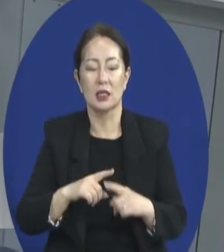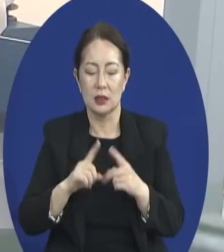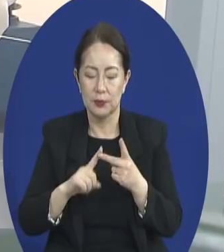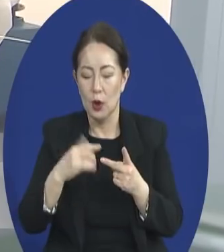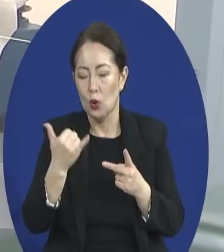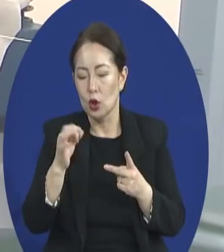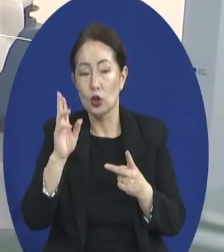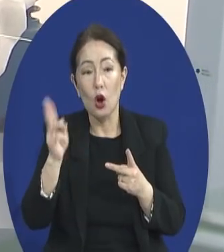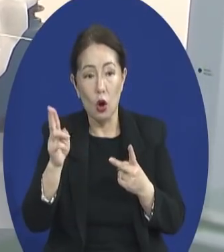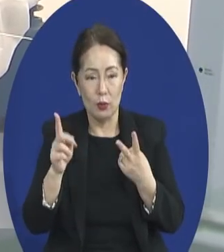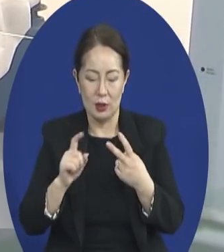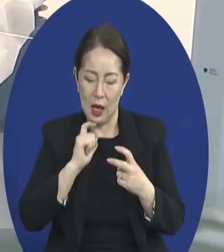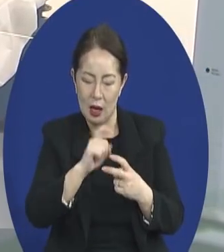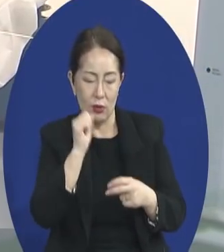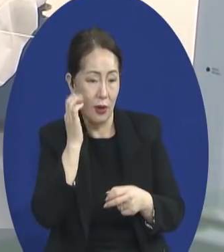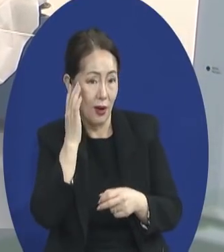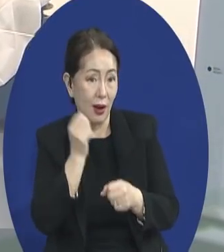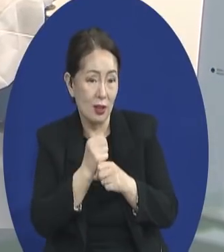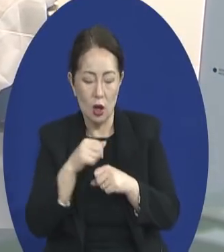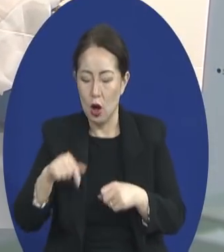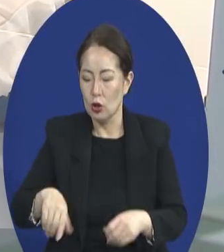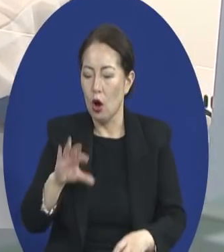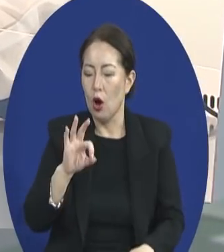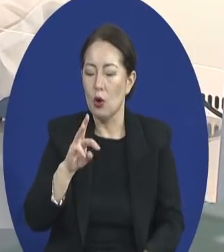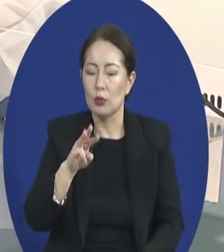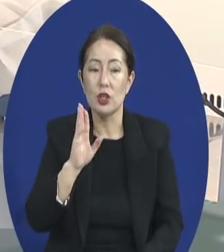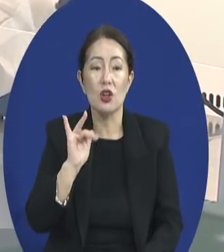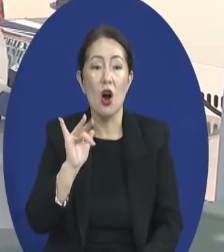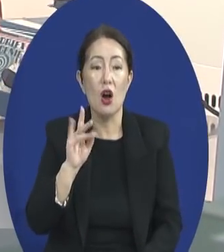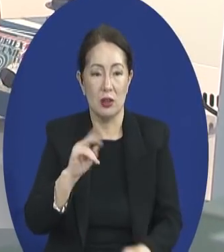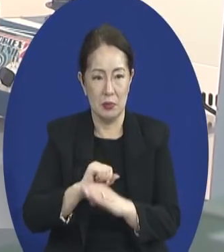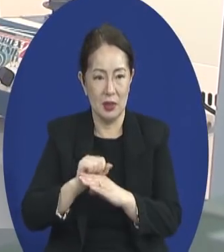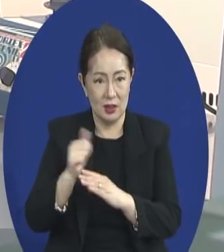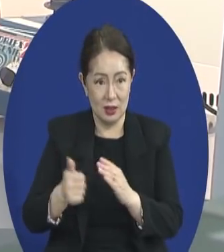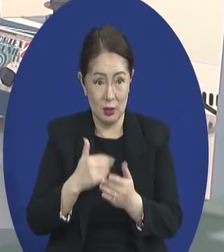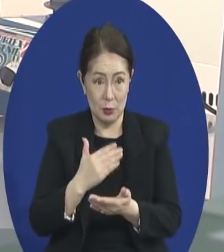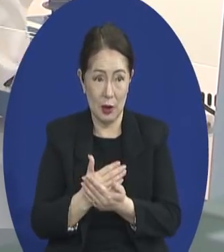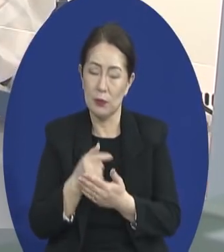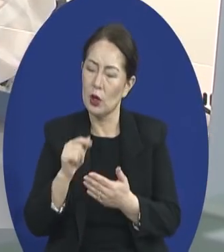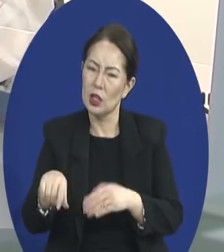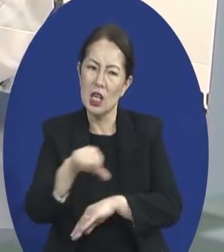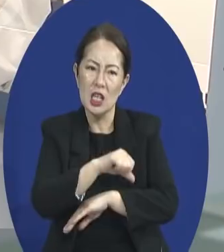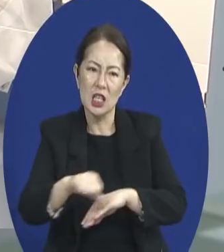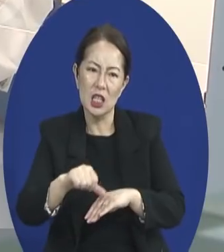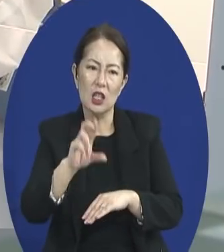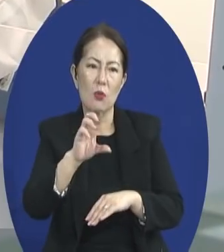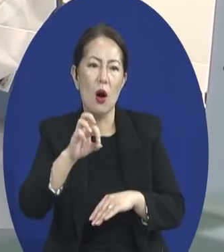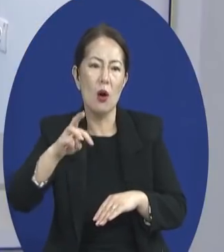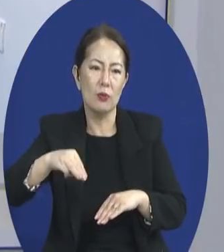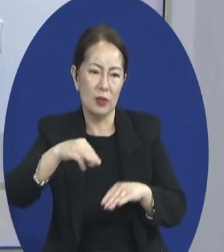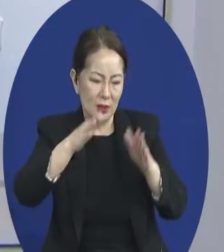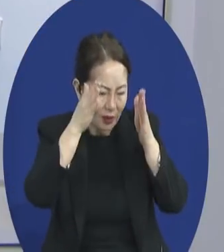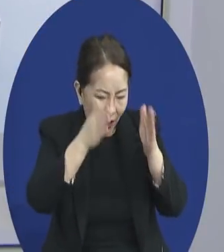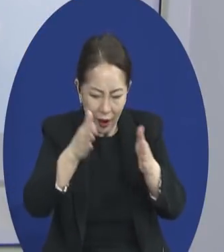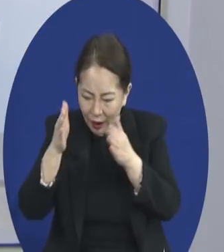хариу арга хэмжээг авдаг иймд омикронд бэлтгэлээ хангаж байгааг тэрээр онцолж байна. Харин одоогоор хил бомбтод нилээд анхаарахаас